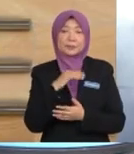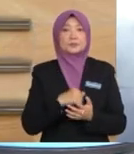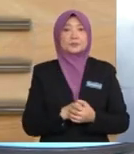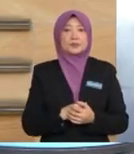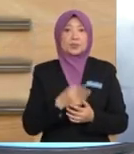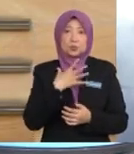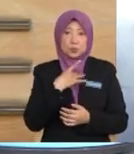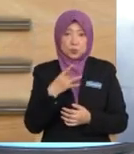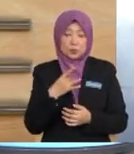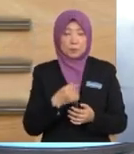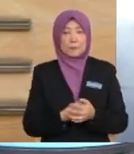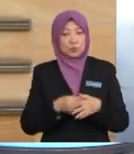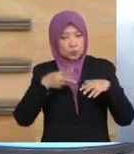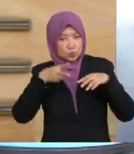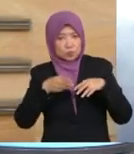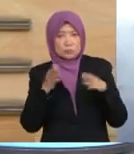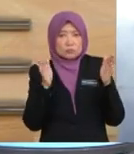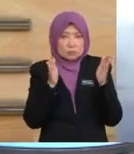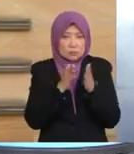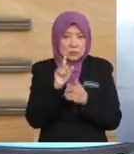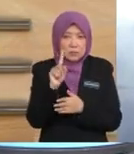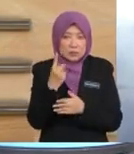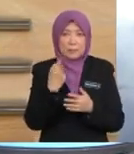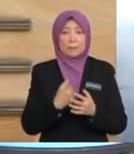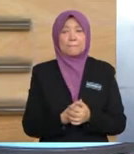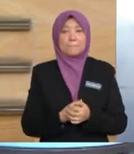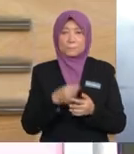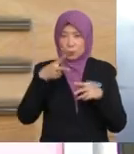kecil je. Untuk keluarkan sikit je. Okey, cikgu gunting sikit ya.